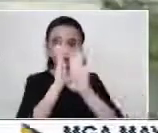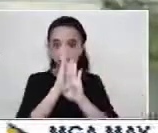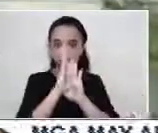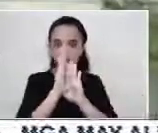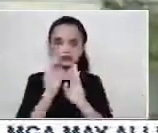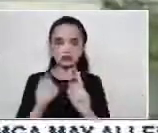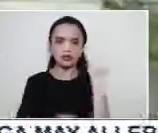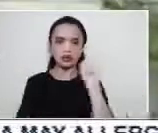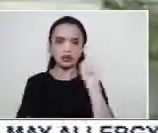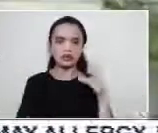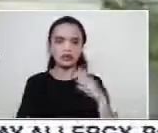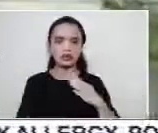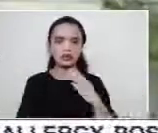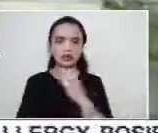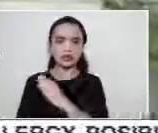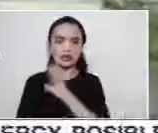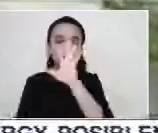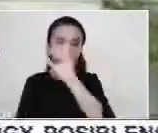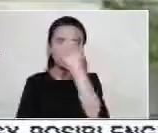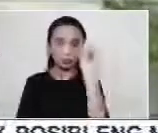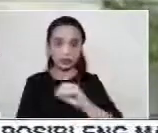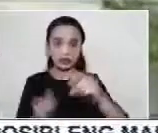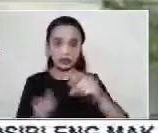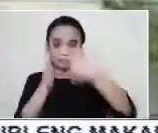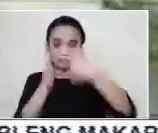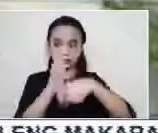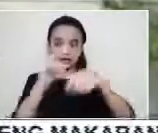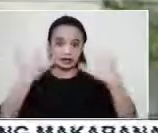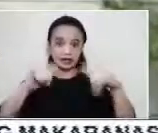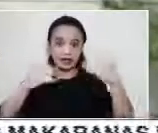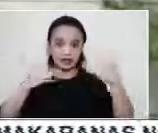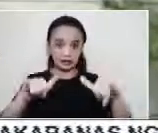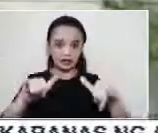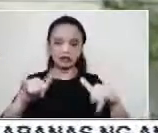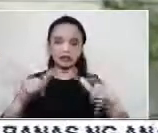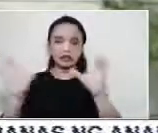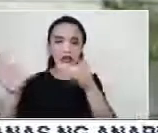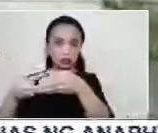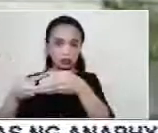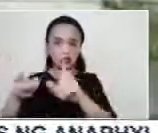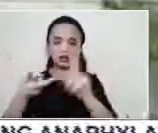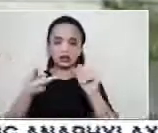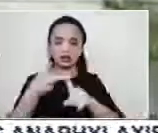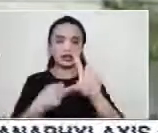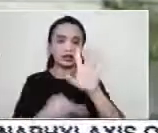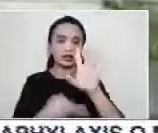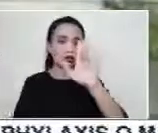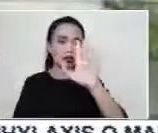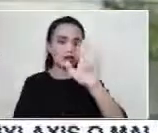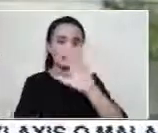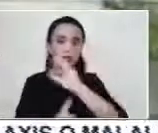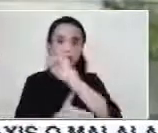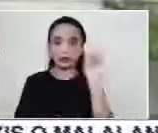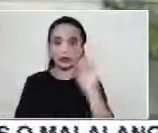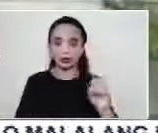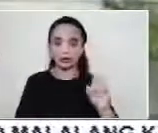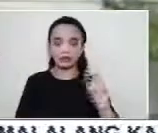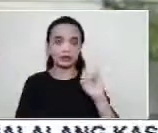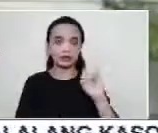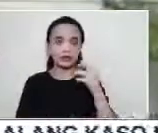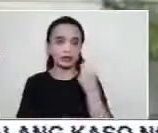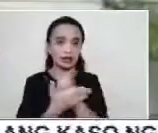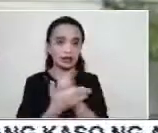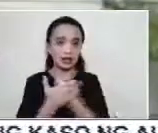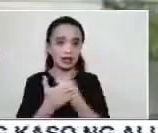bansa. Tinanggihan na nga ng China ang POGO. Tapos, tayo naman dito. Ibig na ipagbawal